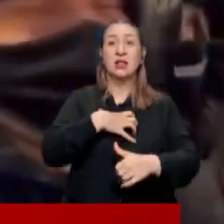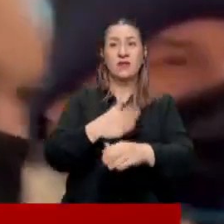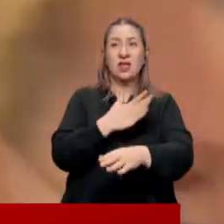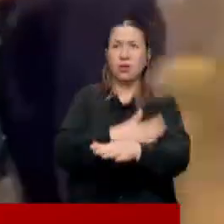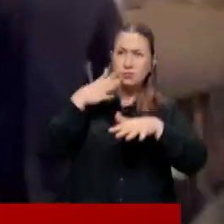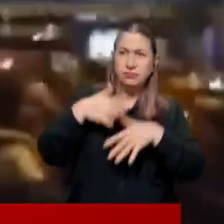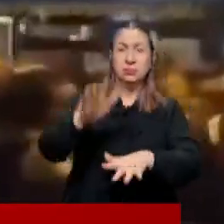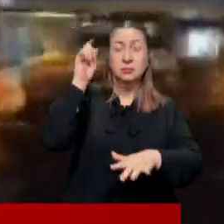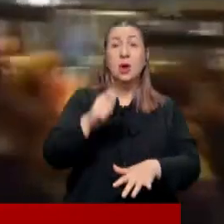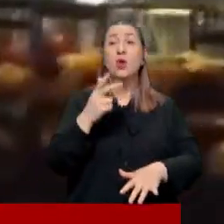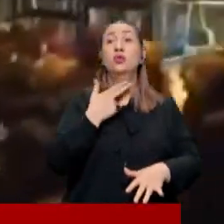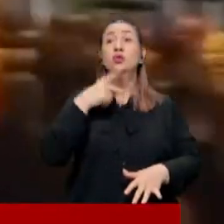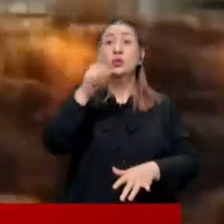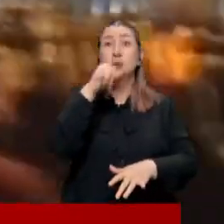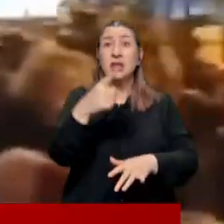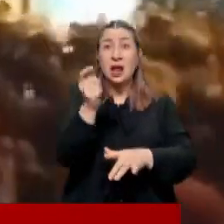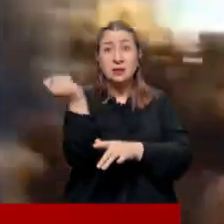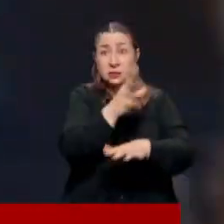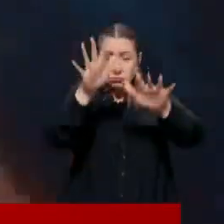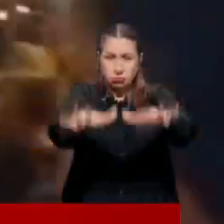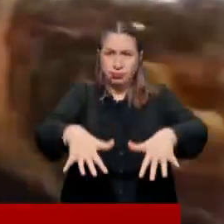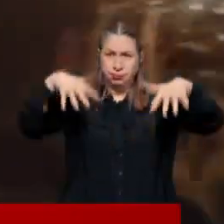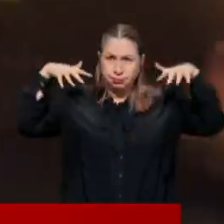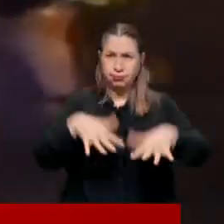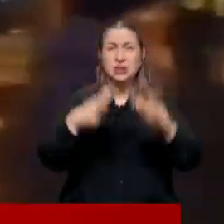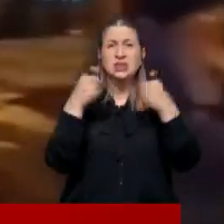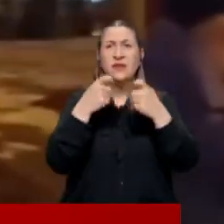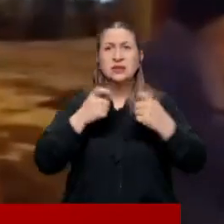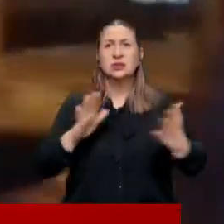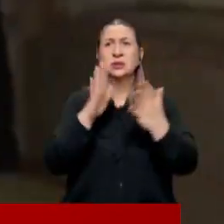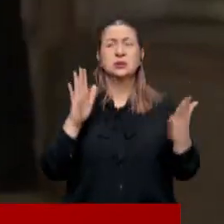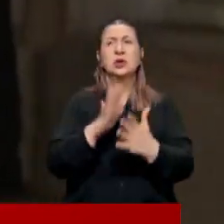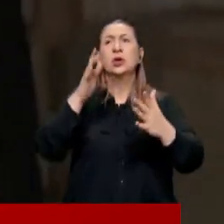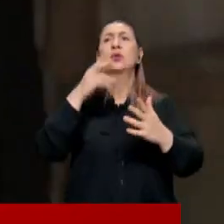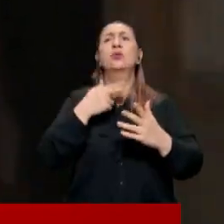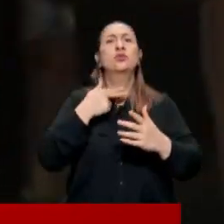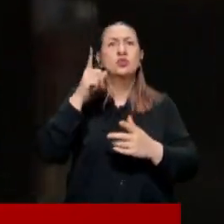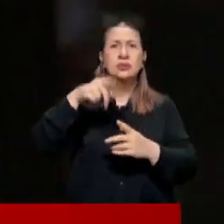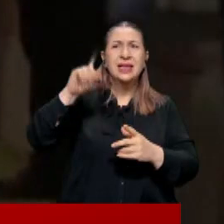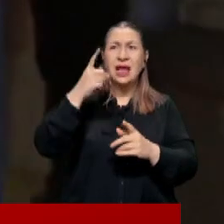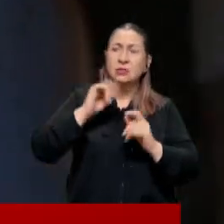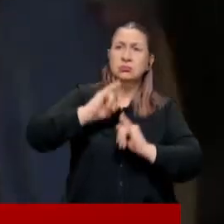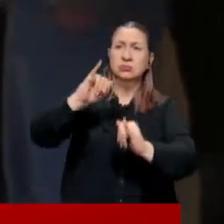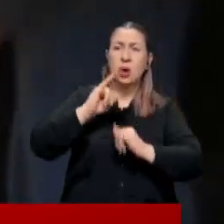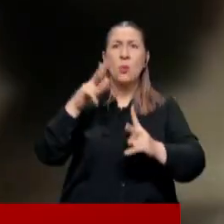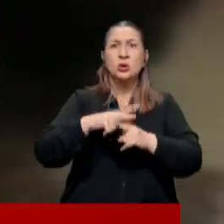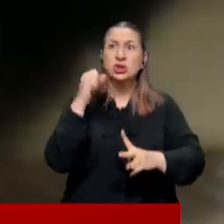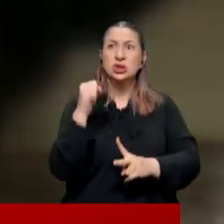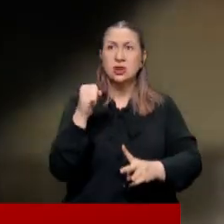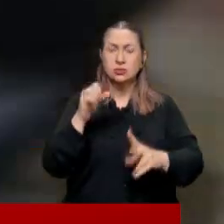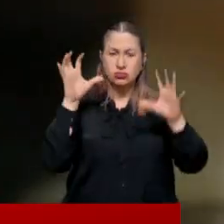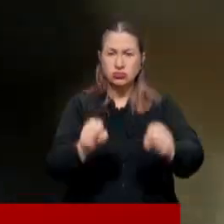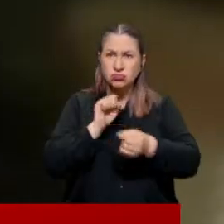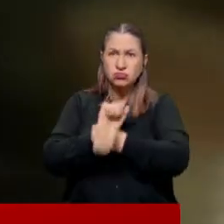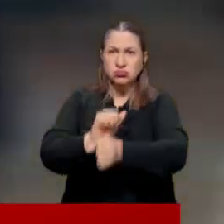vatandaşları gösterdi Rusya'da yüz binler sokağa döküldü Savaş karşıtları ülkeleri aleyhine sloganlar attı polisin tavrı sertti